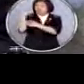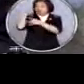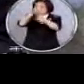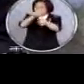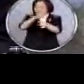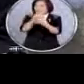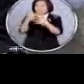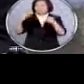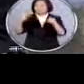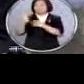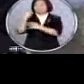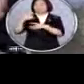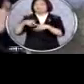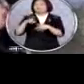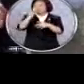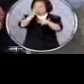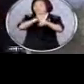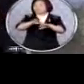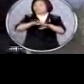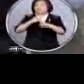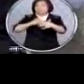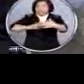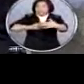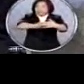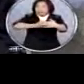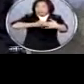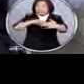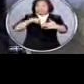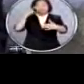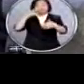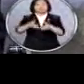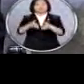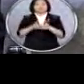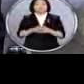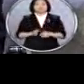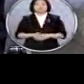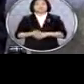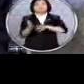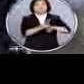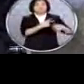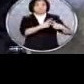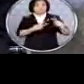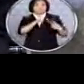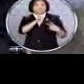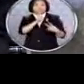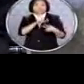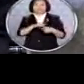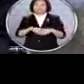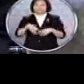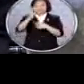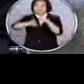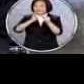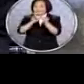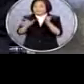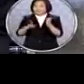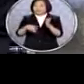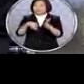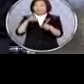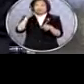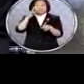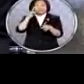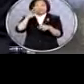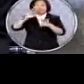许有机会可以达成，但是在过程当中才是最重要的。可是蔡主席说4年内要让债务减半，我觉得